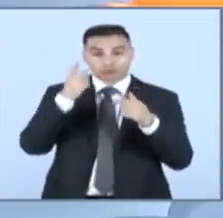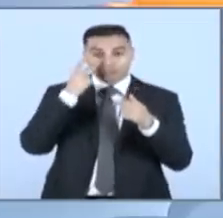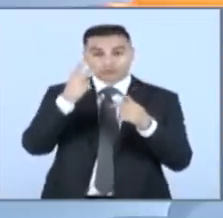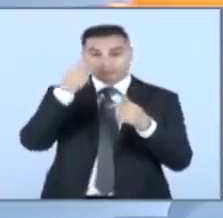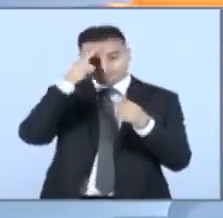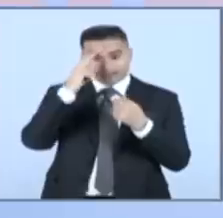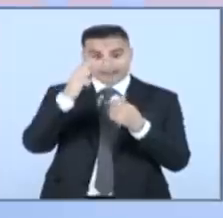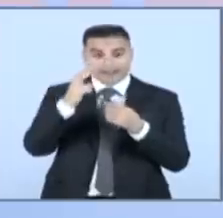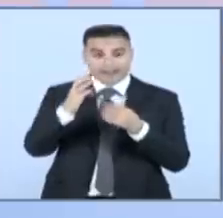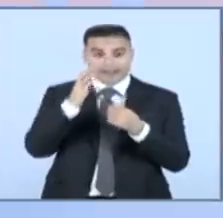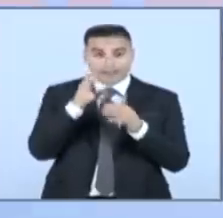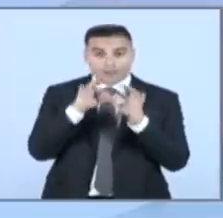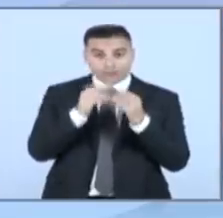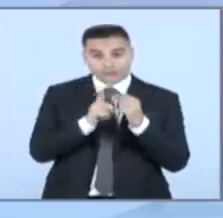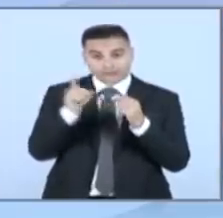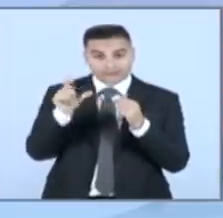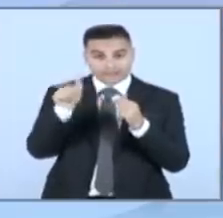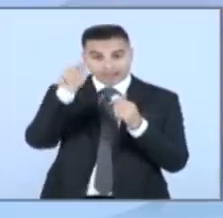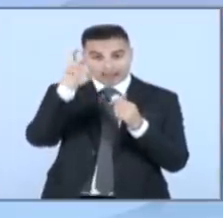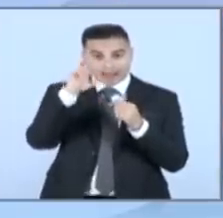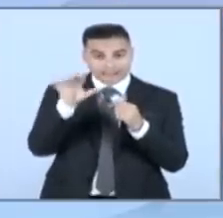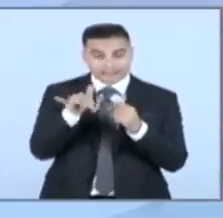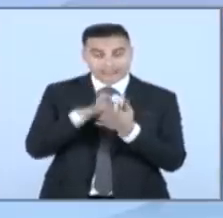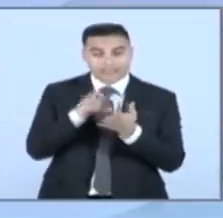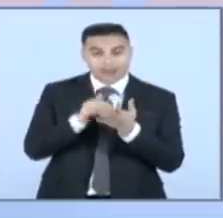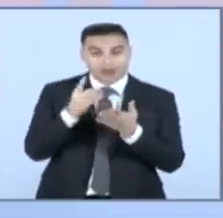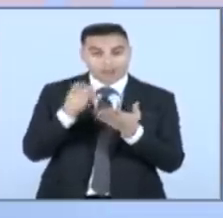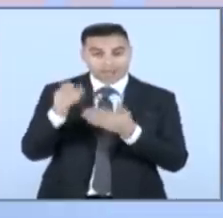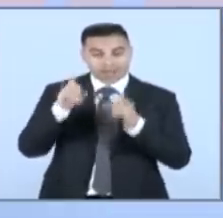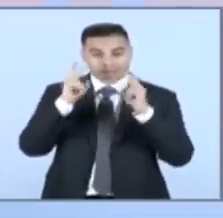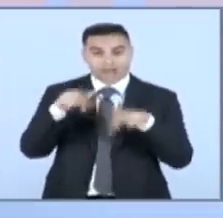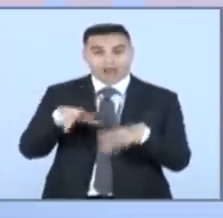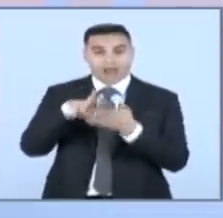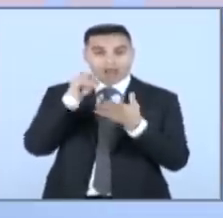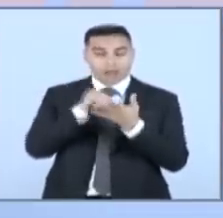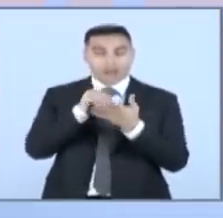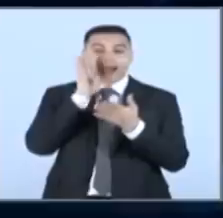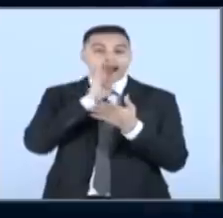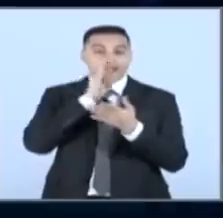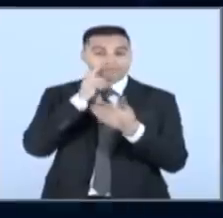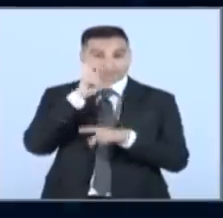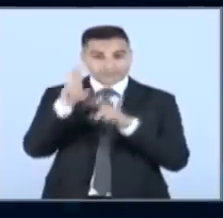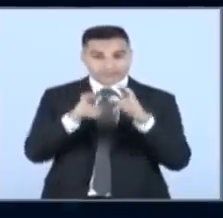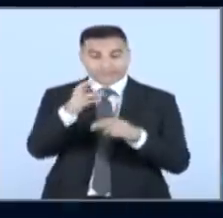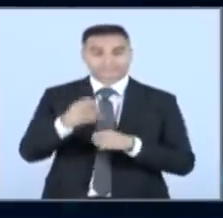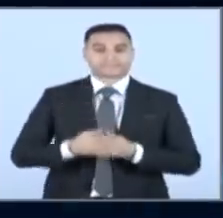رأيك؟ قالت نيازي. قالت نيازي هتبتدي الأول. وأول فقرة هي فقرة العلم.